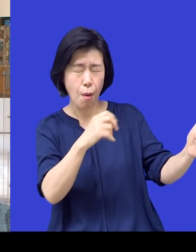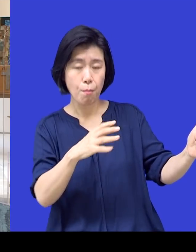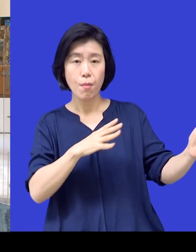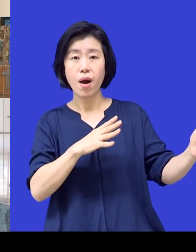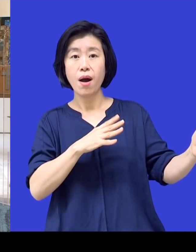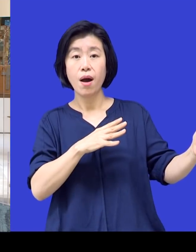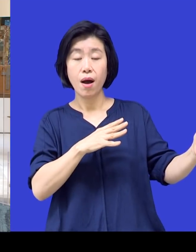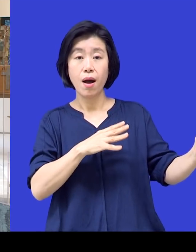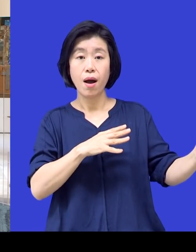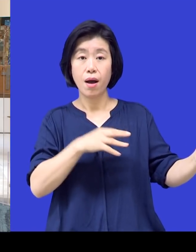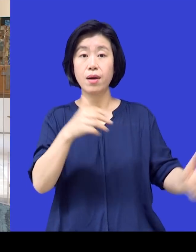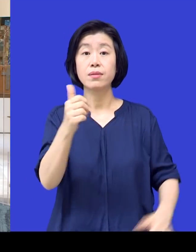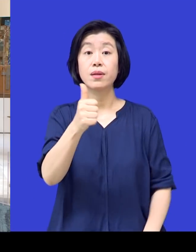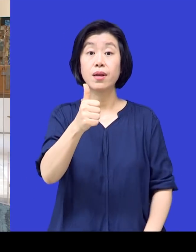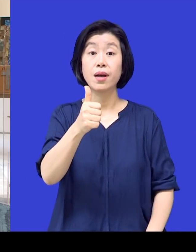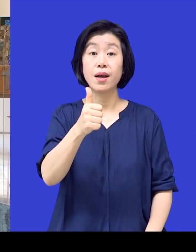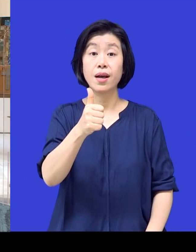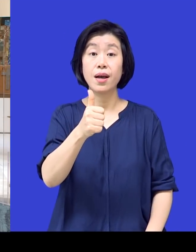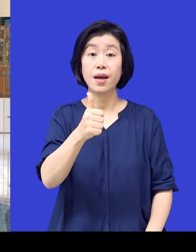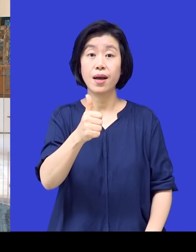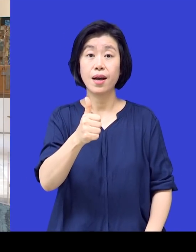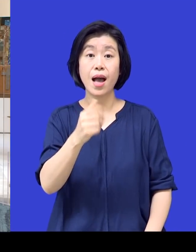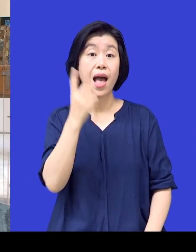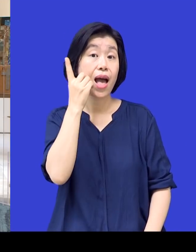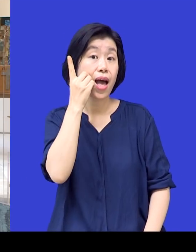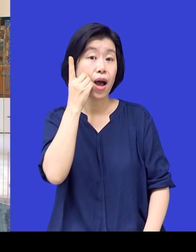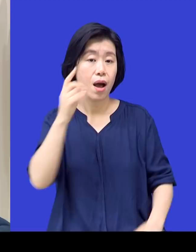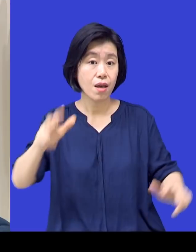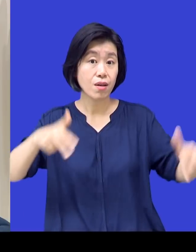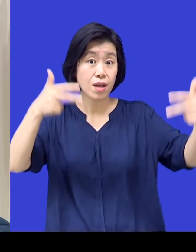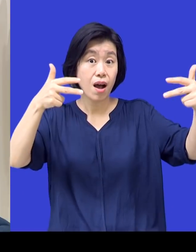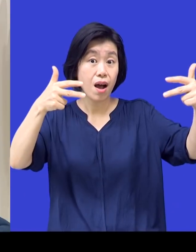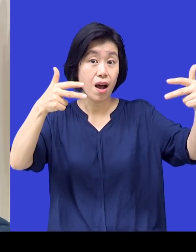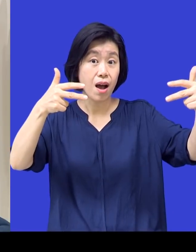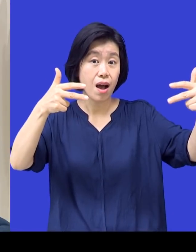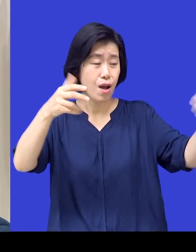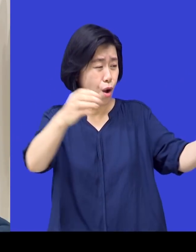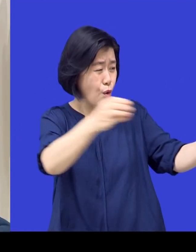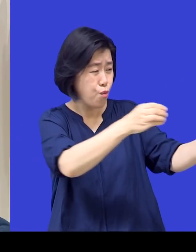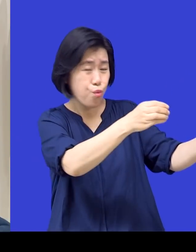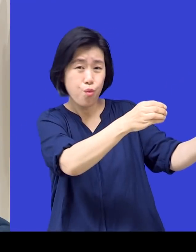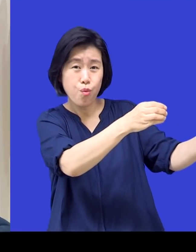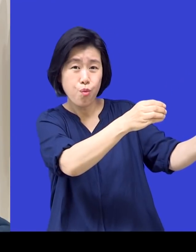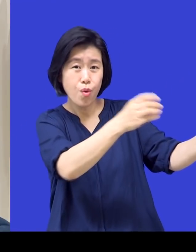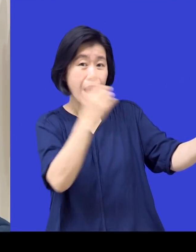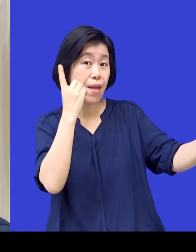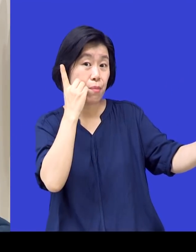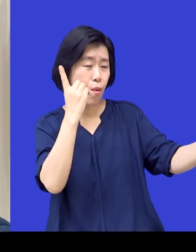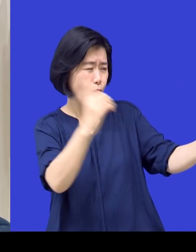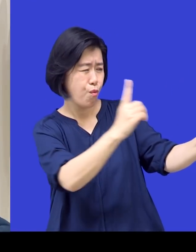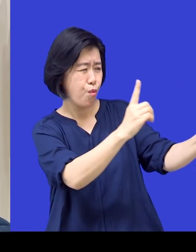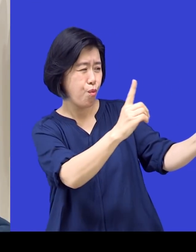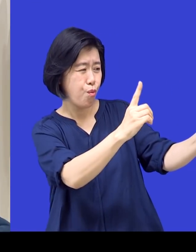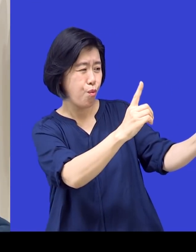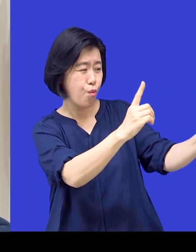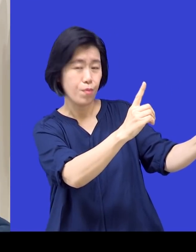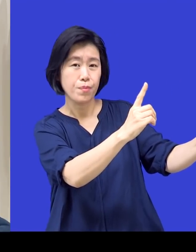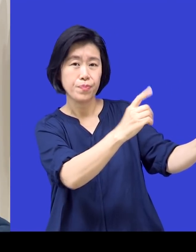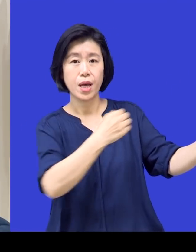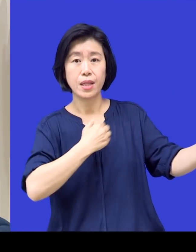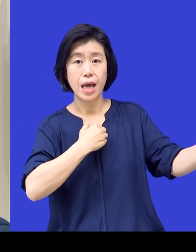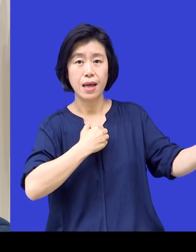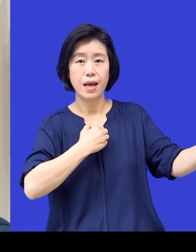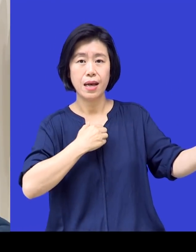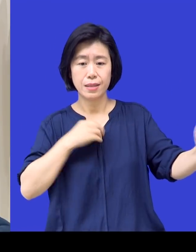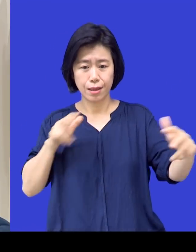하면서 한국에다가 전화로 연결을 영상 시키는데 전화로. 영상, 뭐였냐면 엔더카츄가 종이 하나를 흔들어가면서